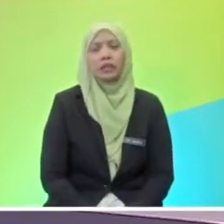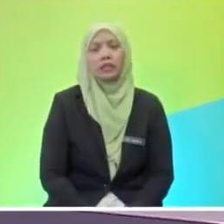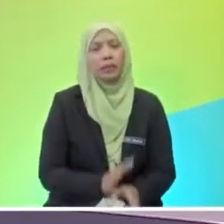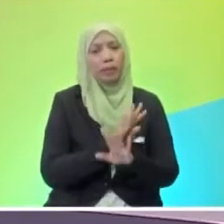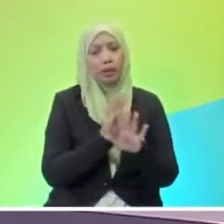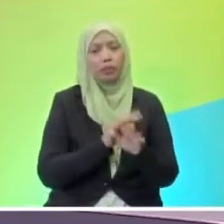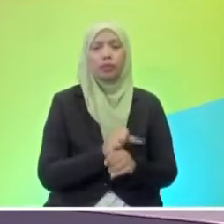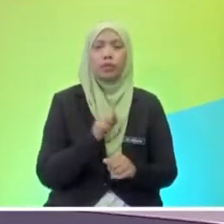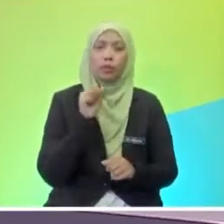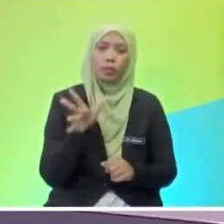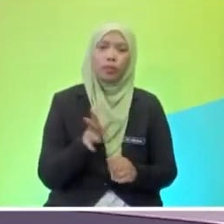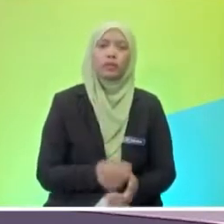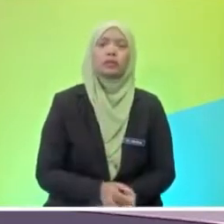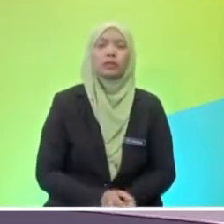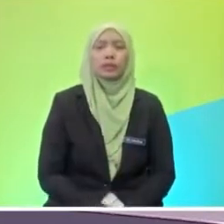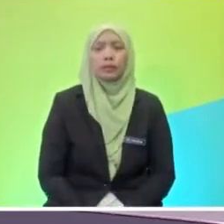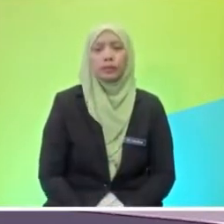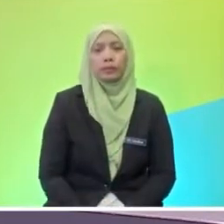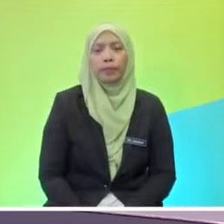lupuskan polisi